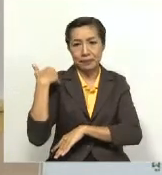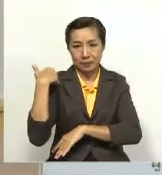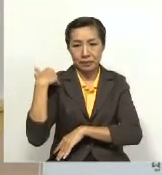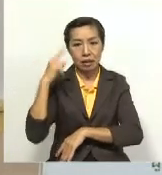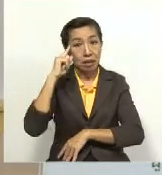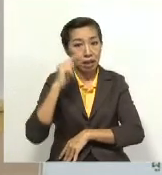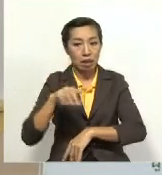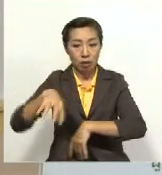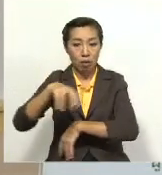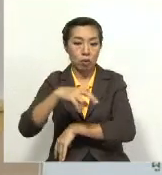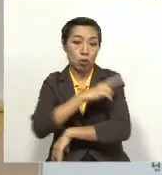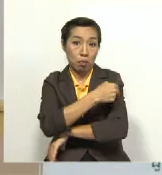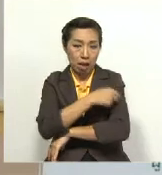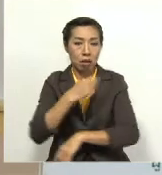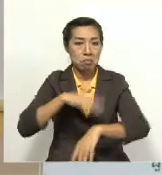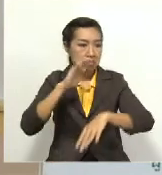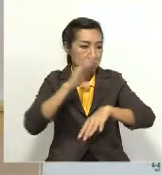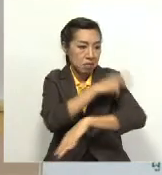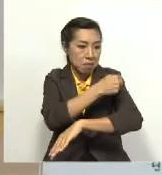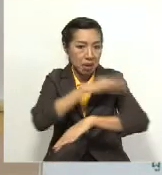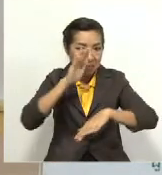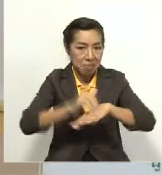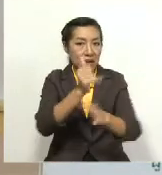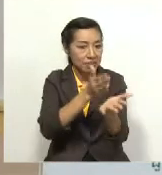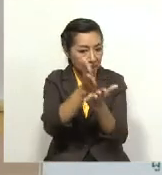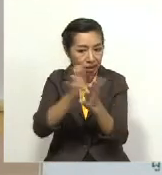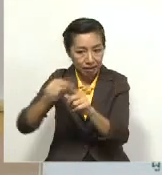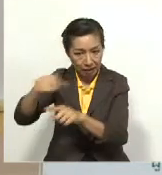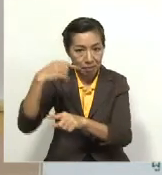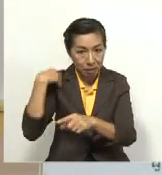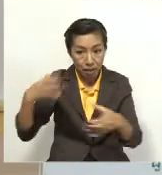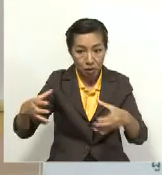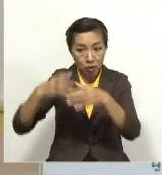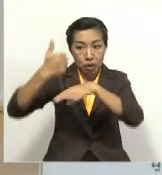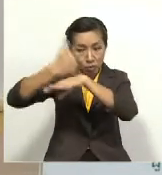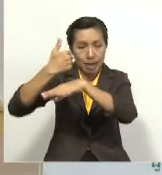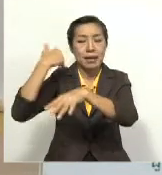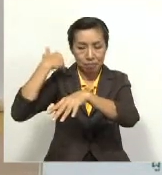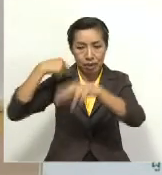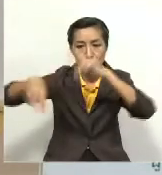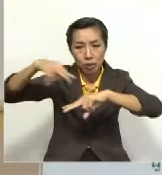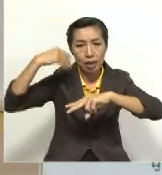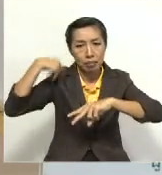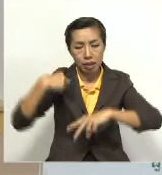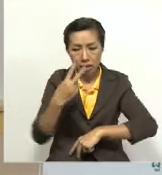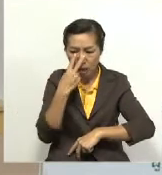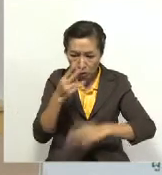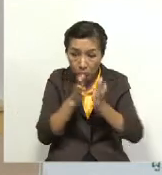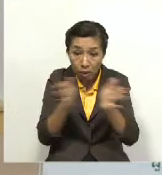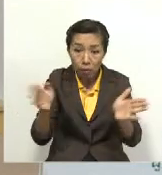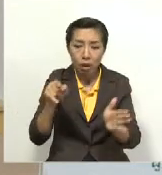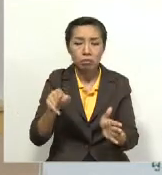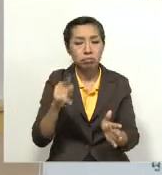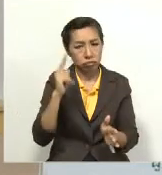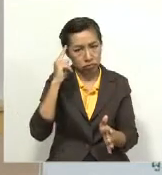ทุกสาขาที่จะเกี่ยวข้องนะครับแล้วก็มีหัวหน้าทีมที่จะรับผิดชอบดูแลเพราะฉะนั้นก็คิดว่าในส่วนภาพรวมเนี่ย